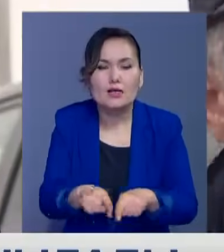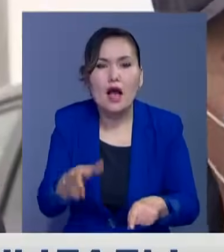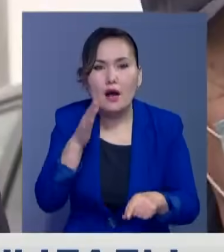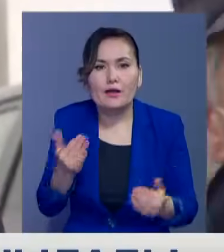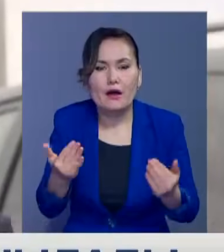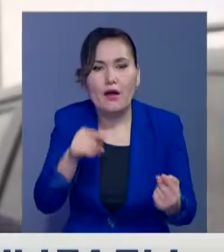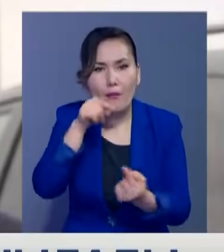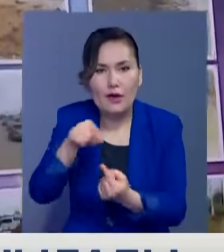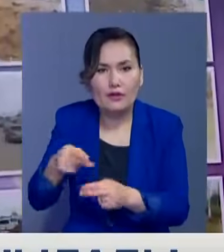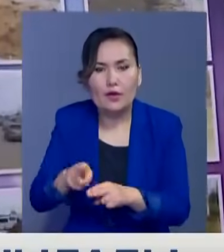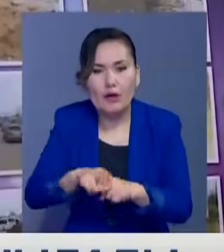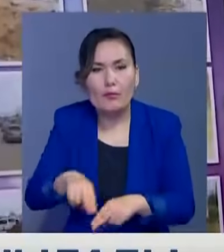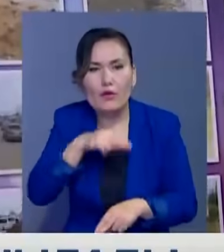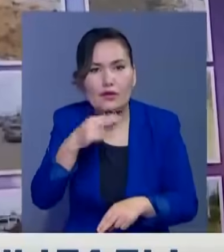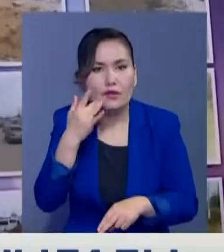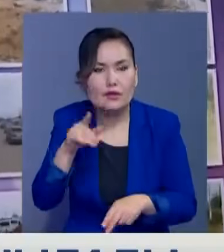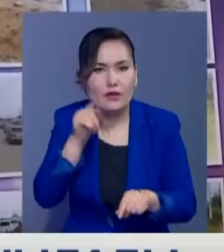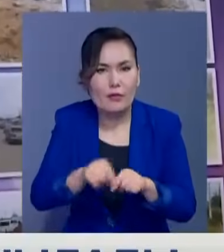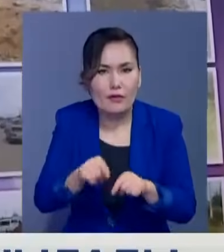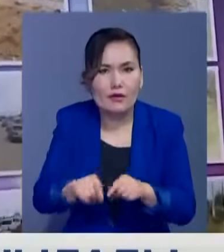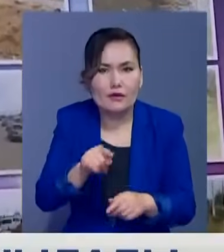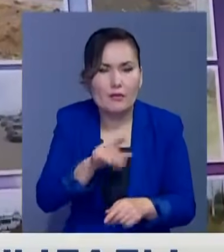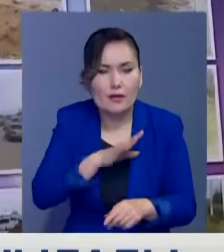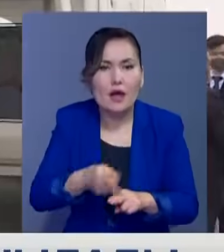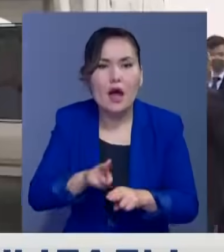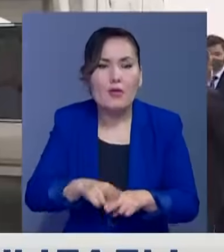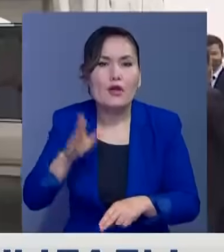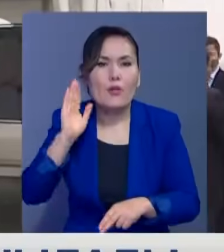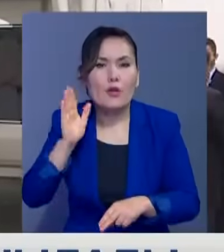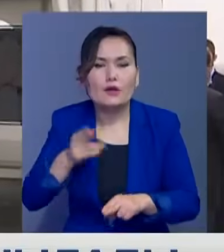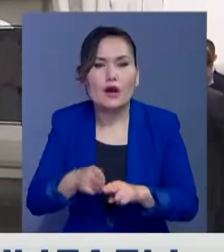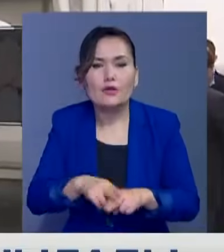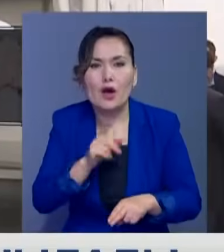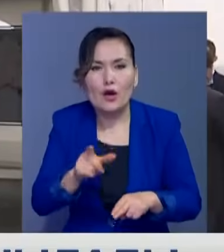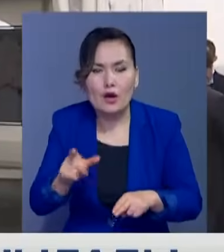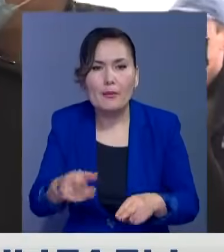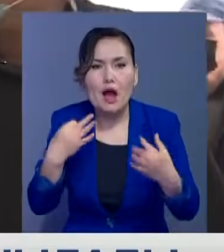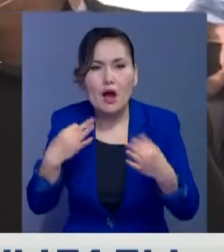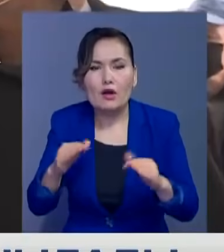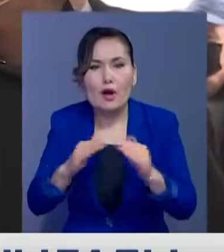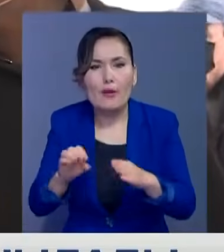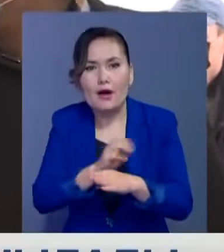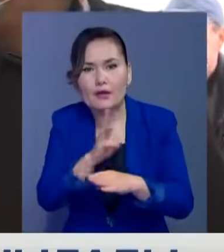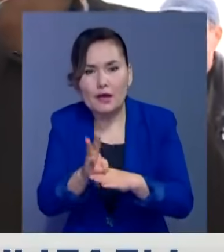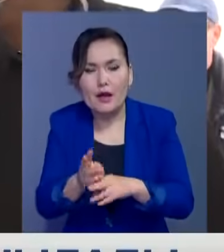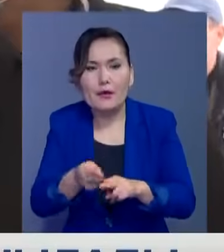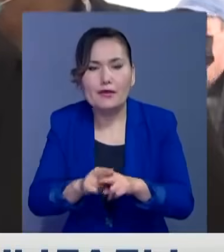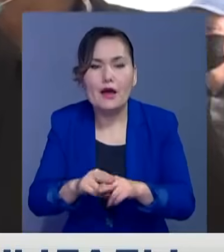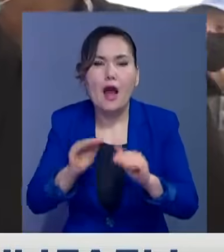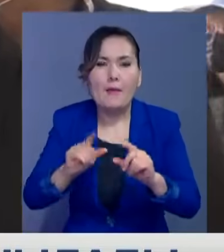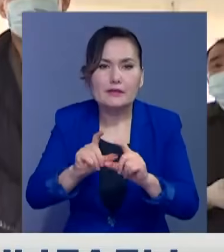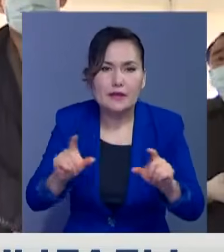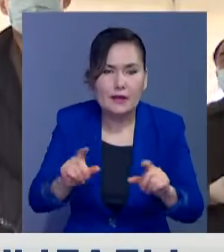заманауи талаптарға сай болу назардан тыс қалмауы тиіс. Мәселен, болашақ тұрғындарға қол жетімді болу үшін мектепке дейінгі